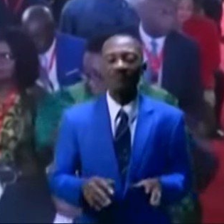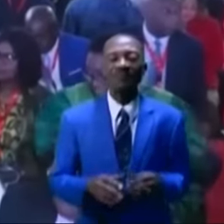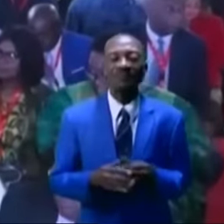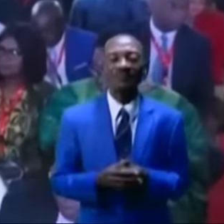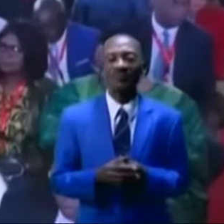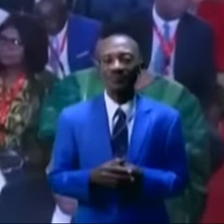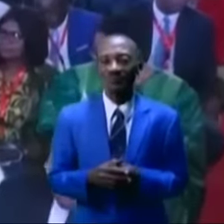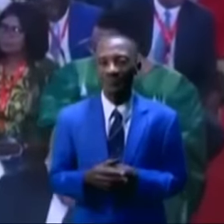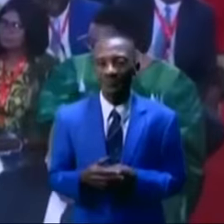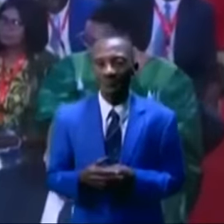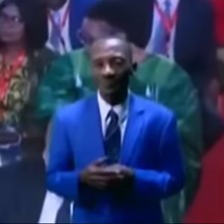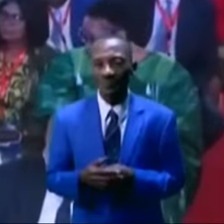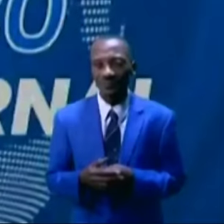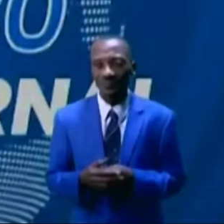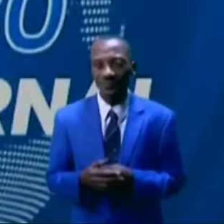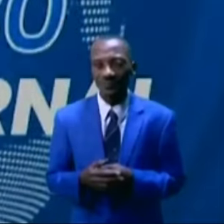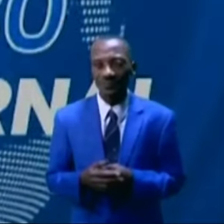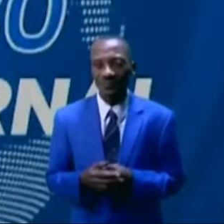l'anglais.